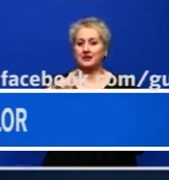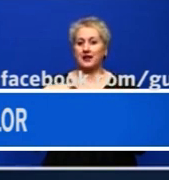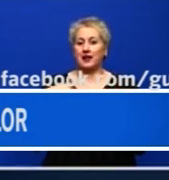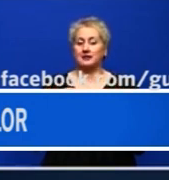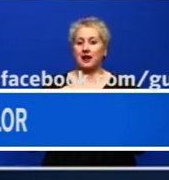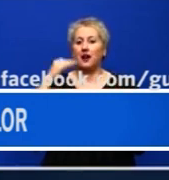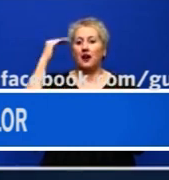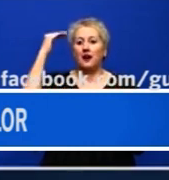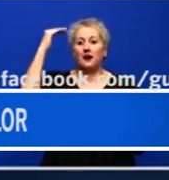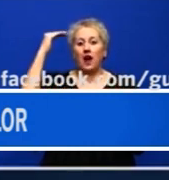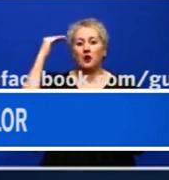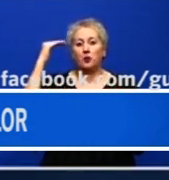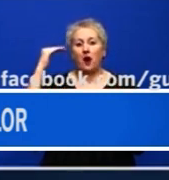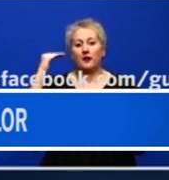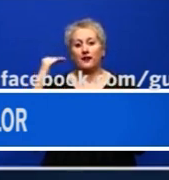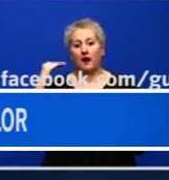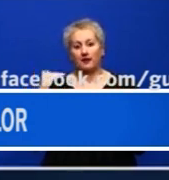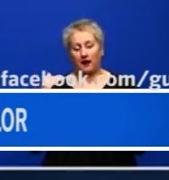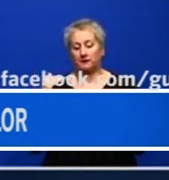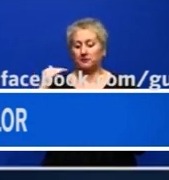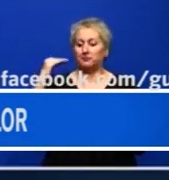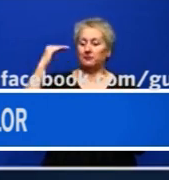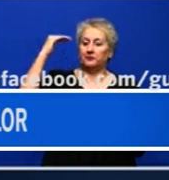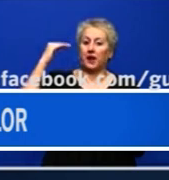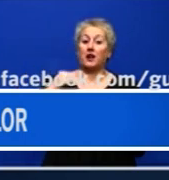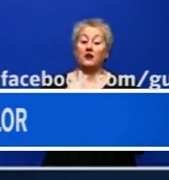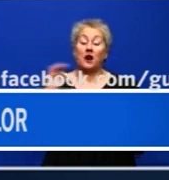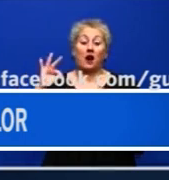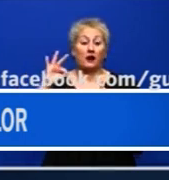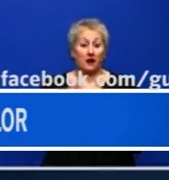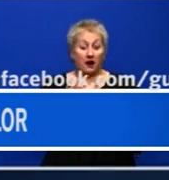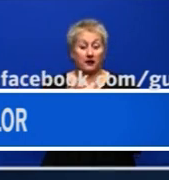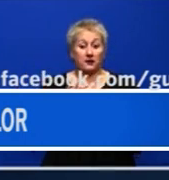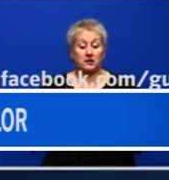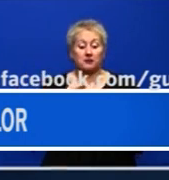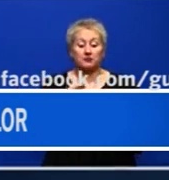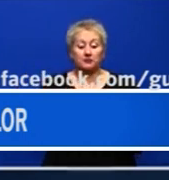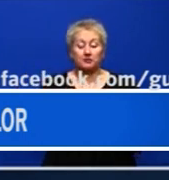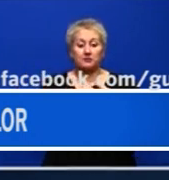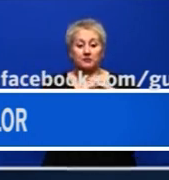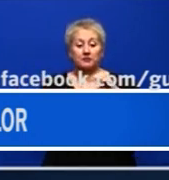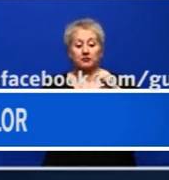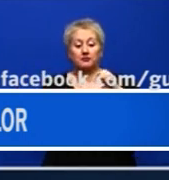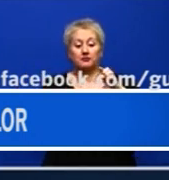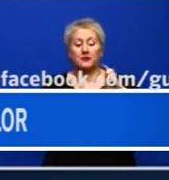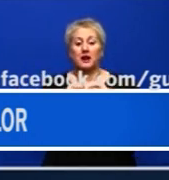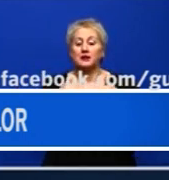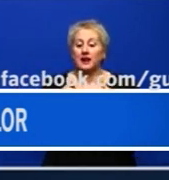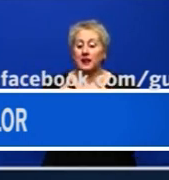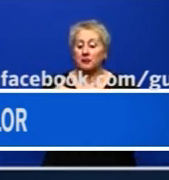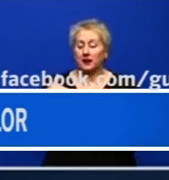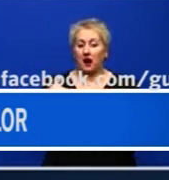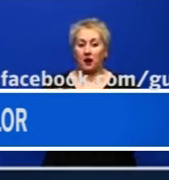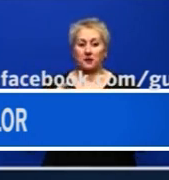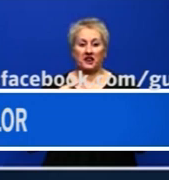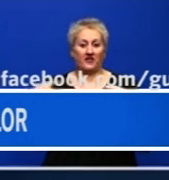este gradualitatea. Fiecare dată trebuie să se intervină gradual, astfel încât îndepărtarea prin diverse